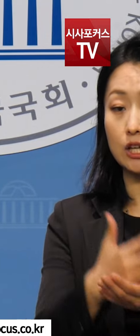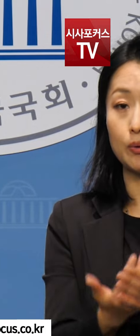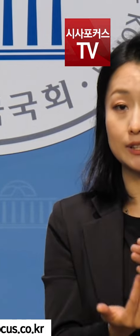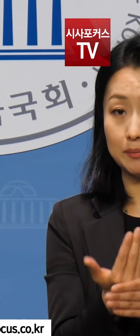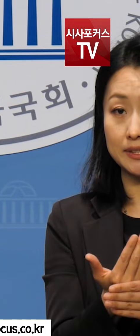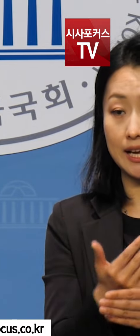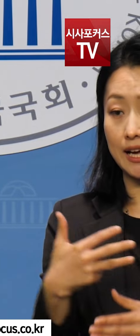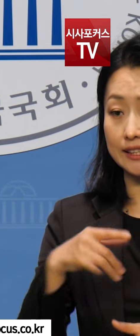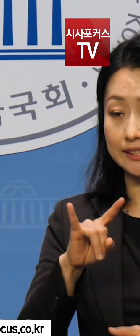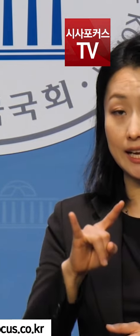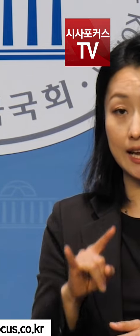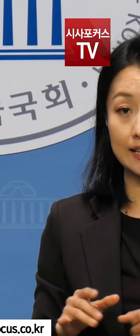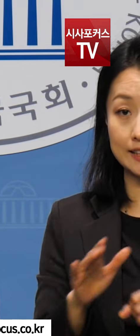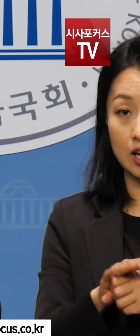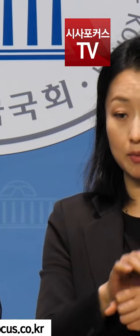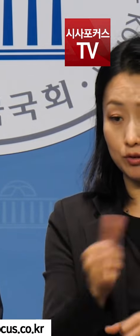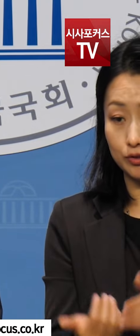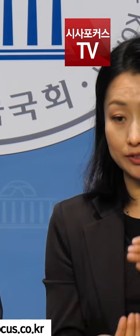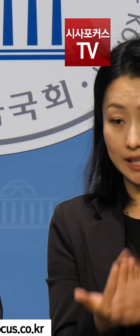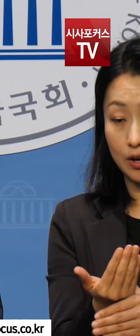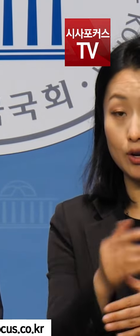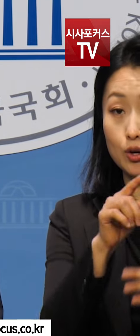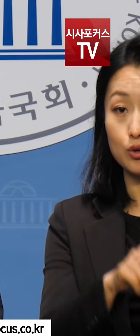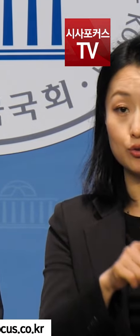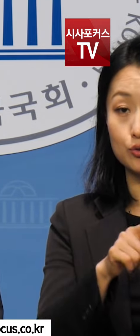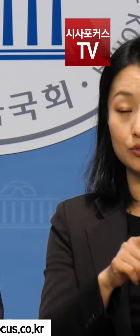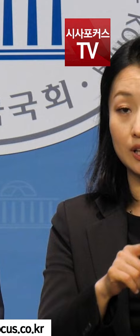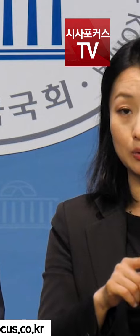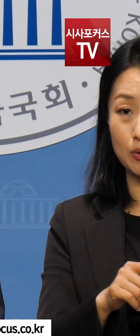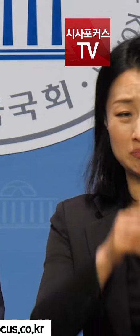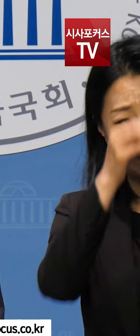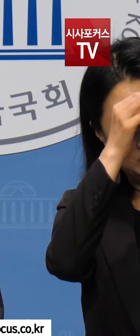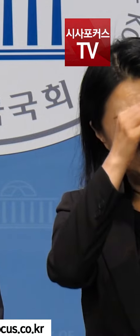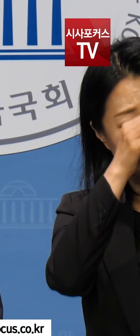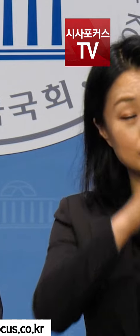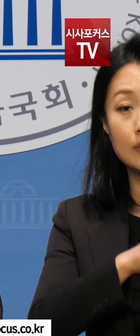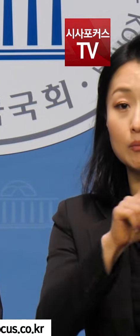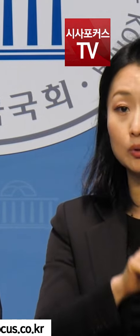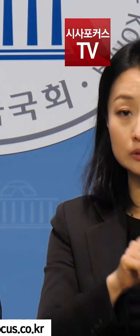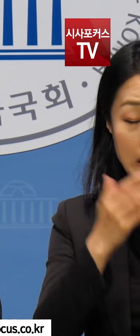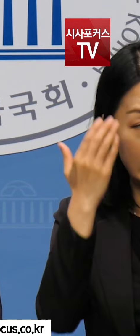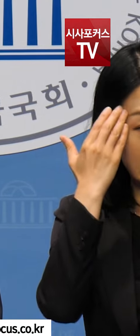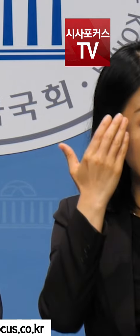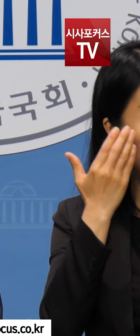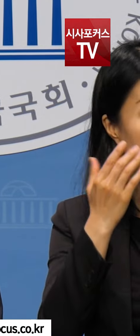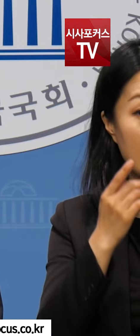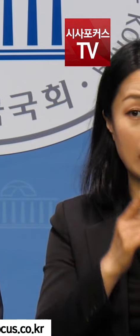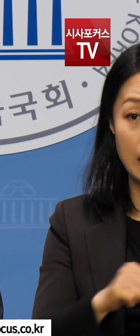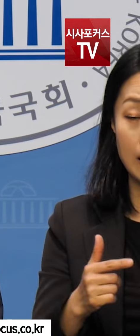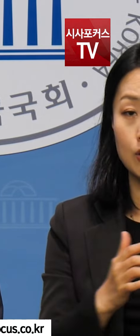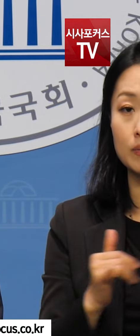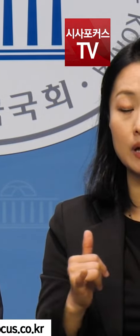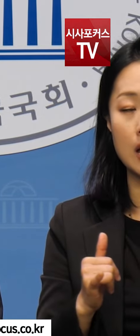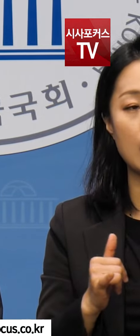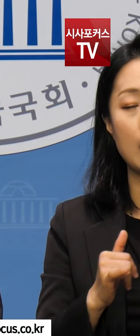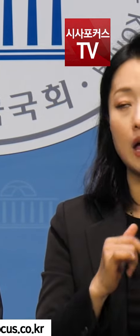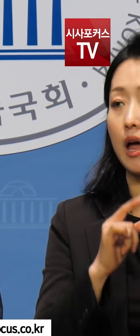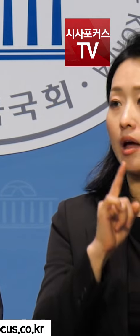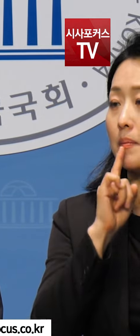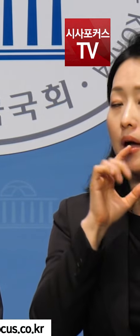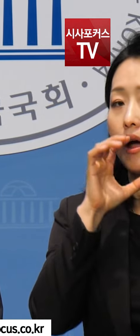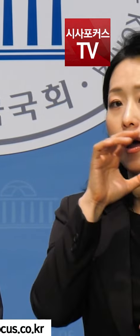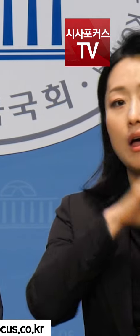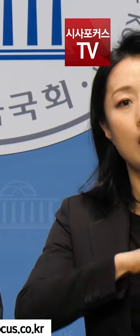참사와 최상병 사태에서 보여준 윤석열 대통령의 뻔뻔하고 비상식적인 모습에 국민들은 할 말을